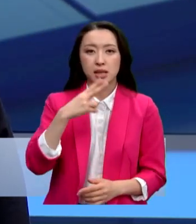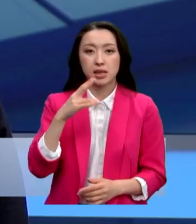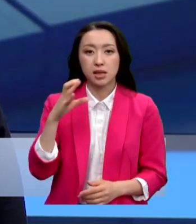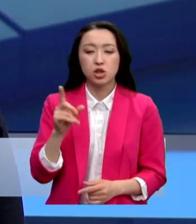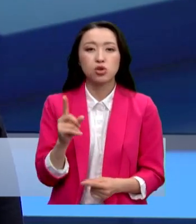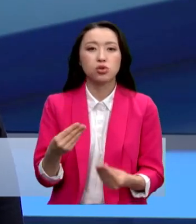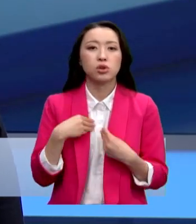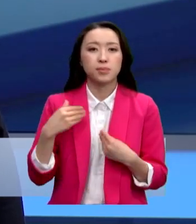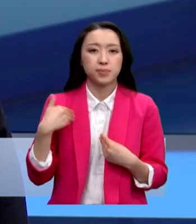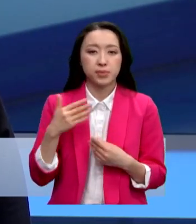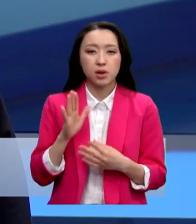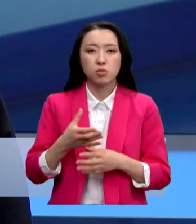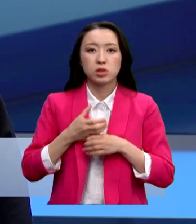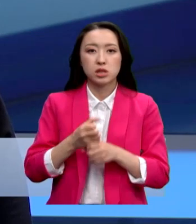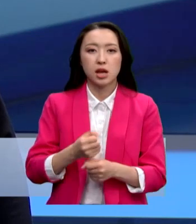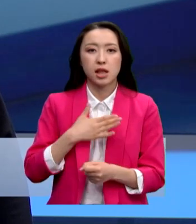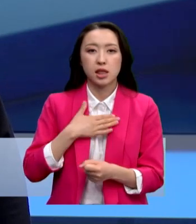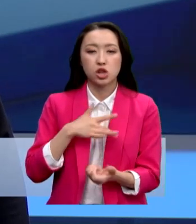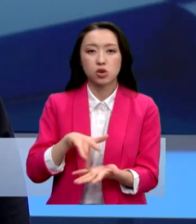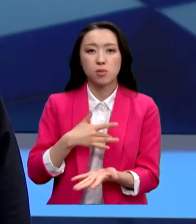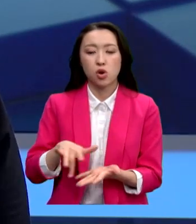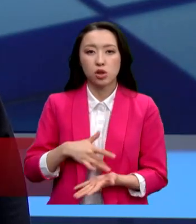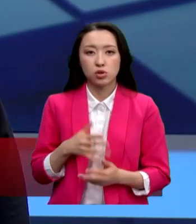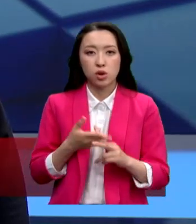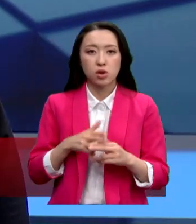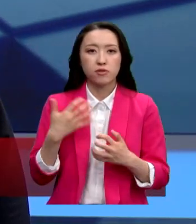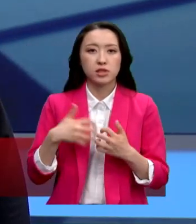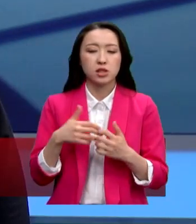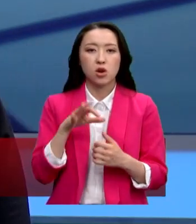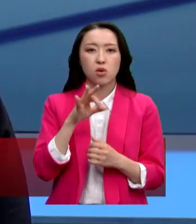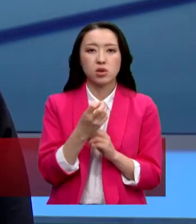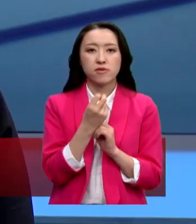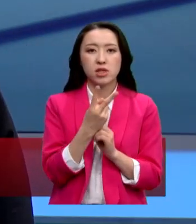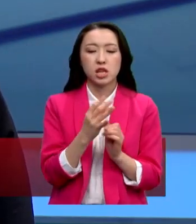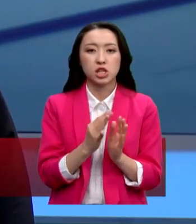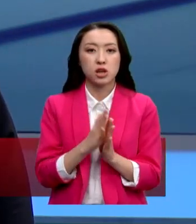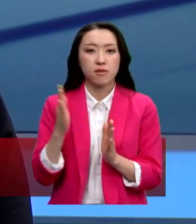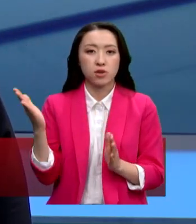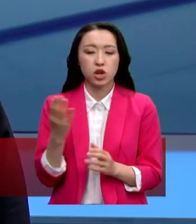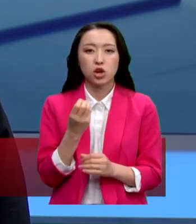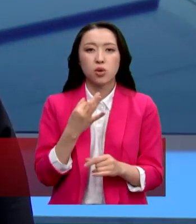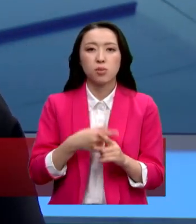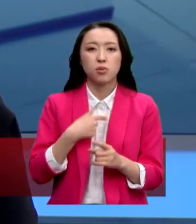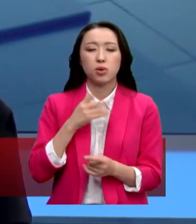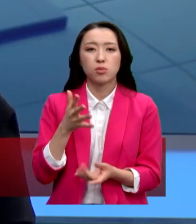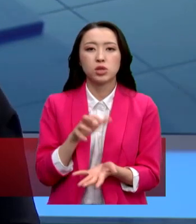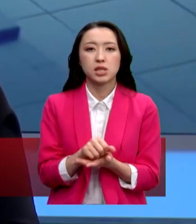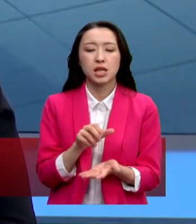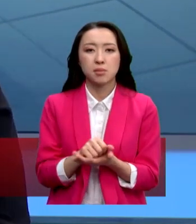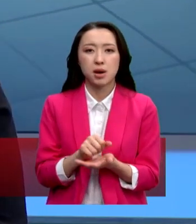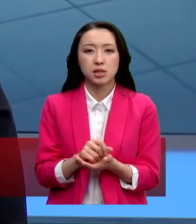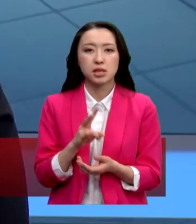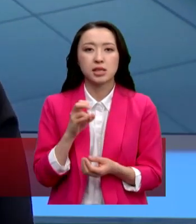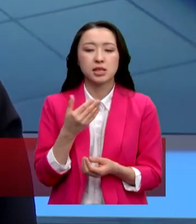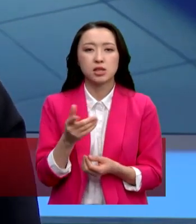даст? Это сократит штат наших бухгалтеров, которых в среднем заведении там от 12 и выше. мы будем заниматься не тем, чтобы где-то